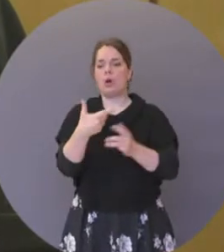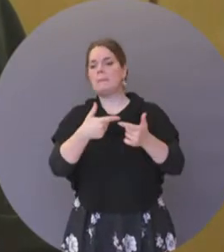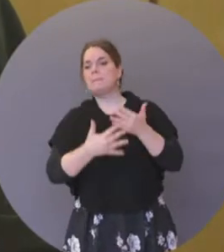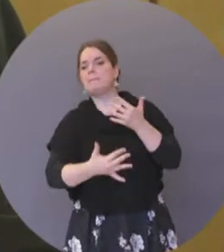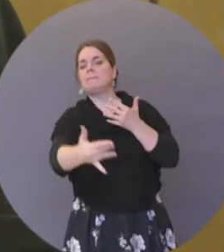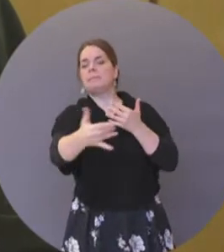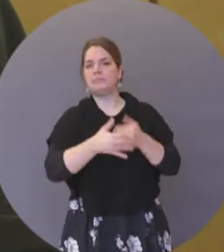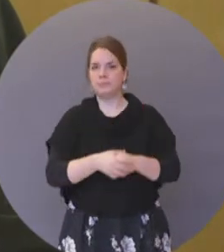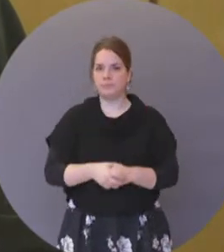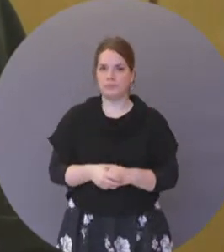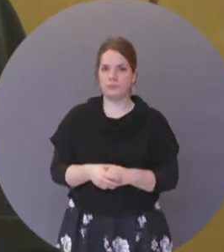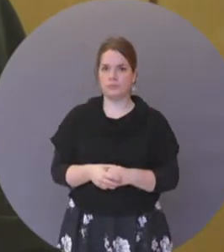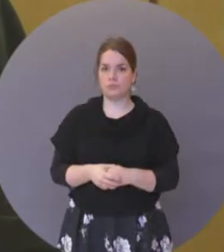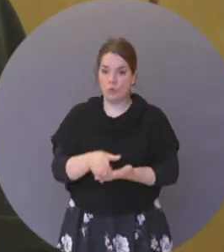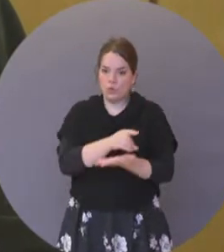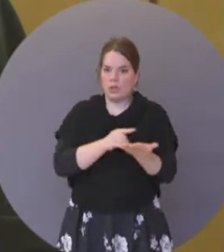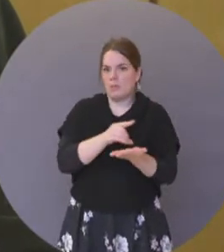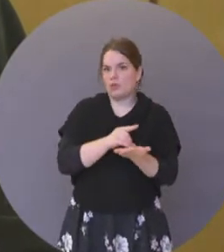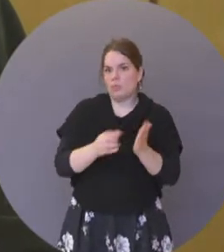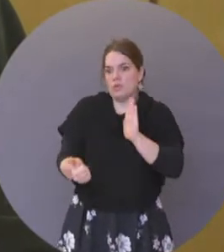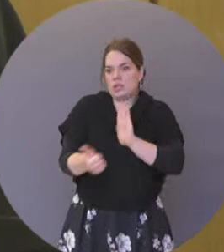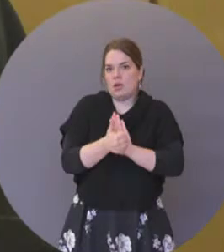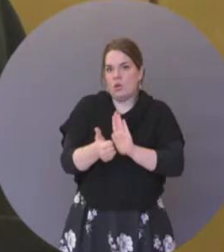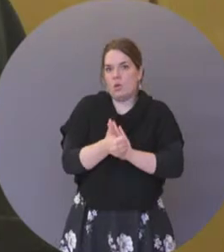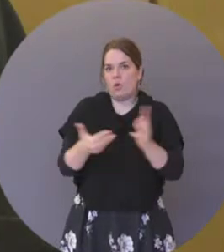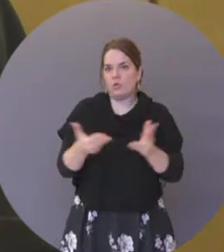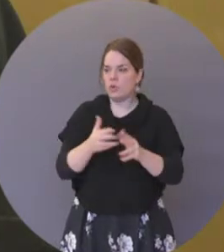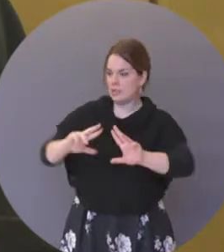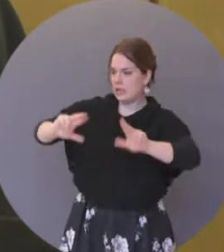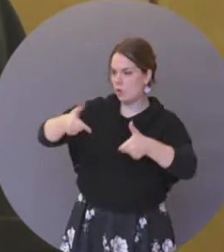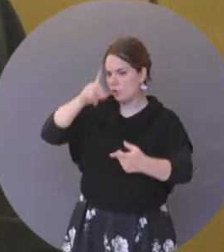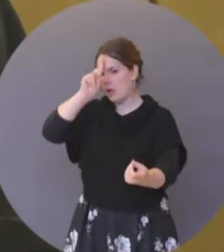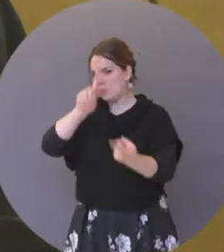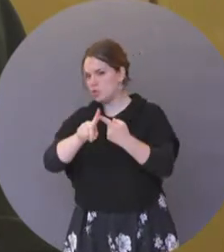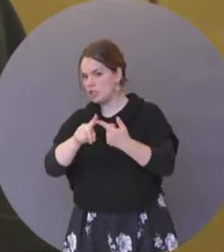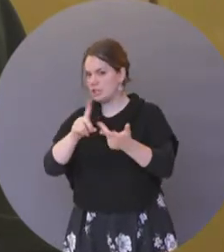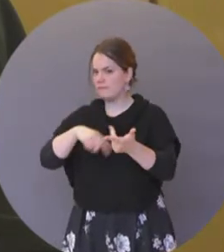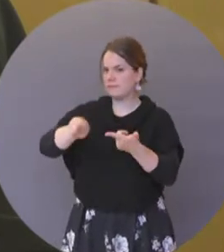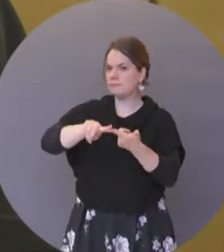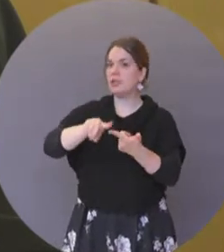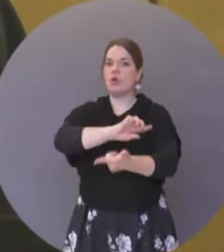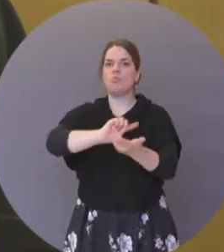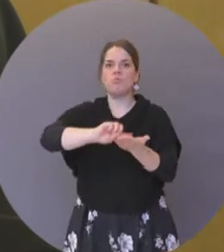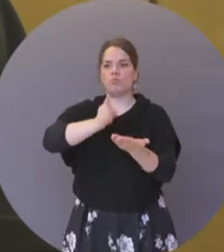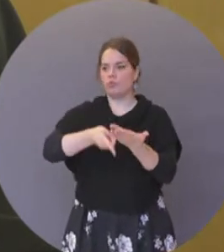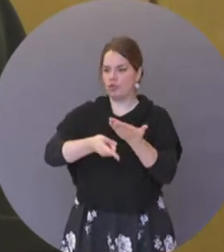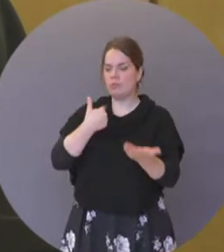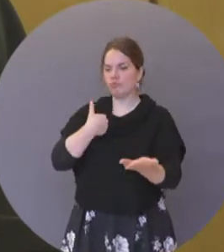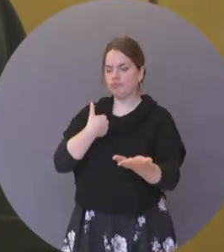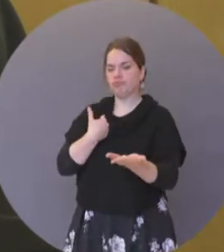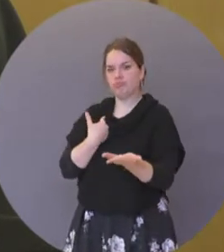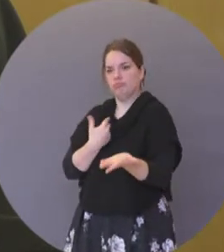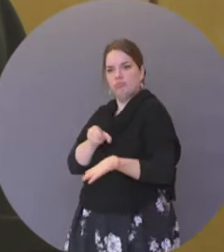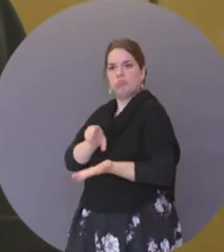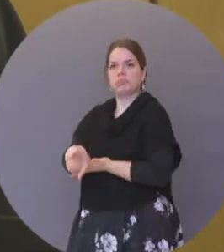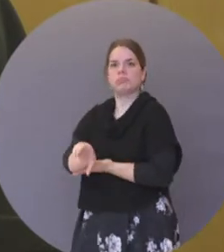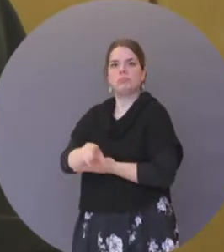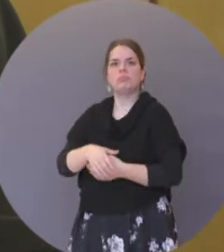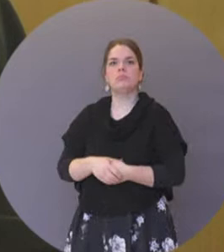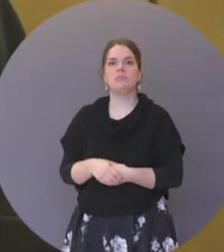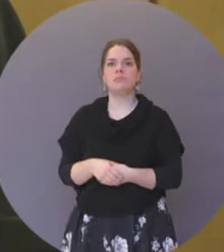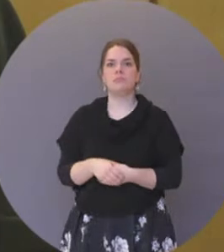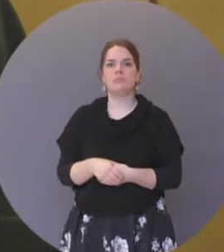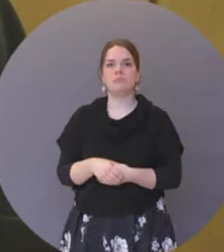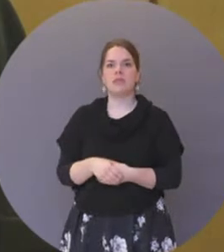il intervient comme tuteur direct à travers les contrats d'objectifs et de moyens et comme financeur des services d'aide et d'accompagnement